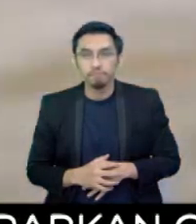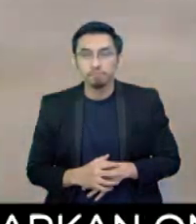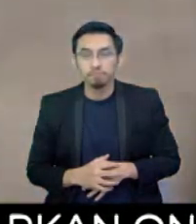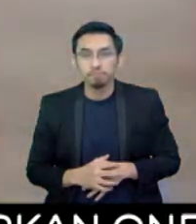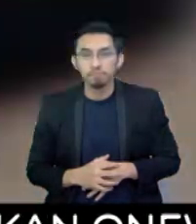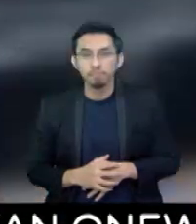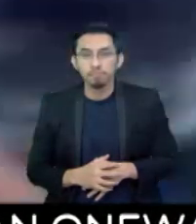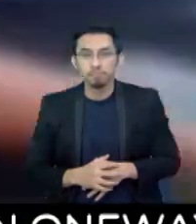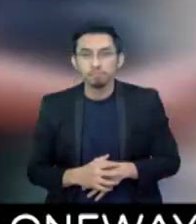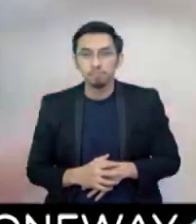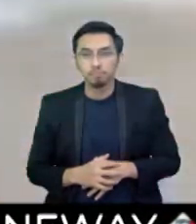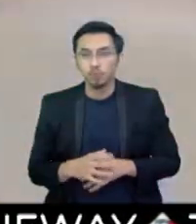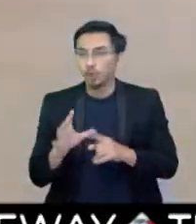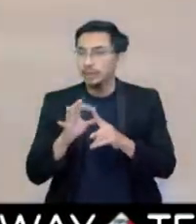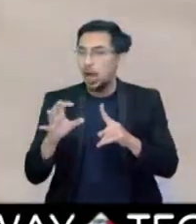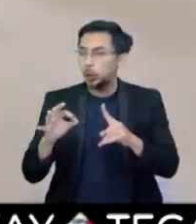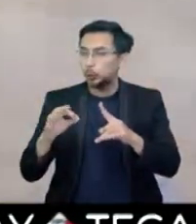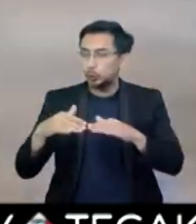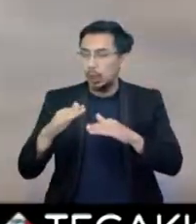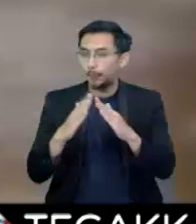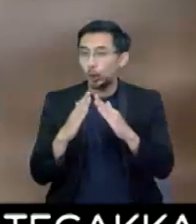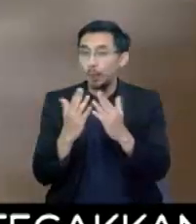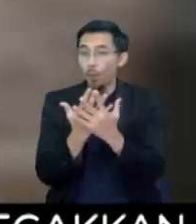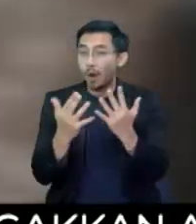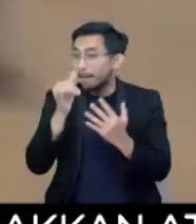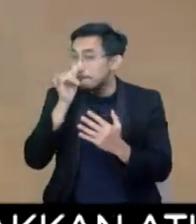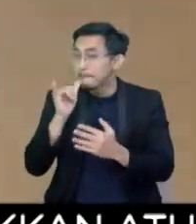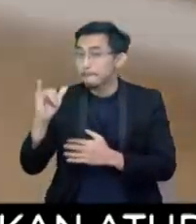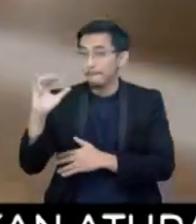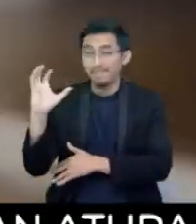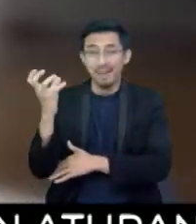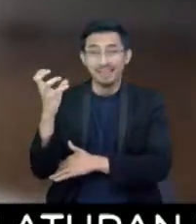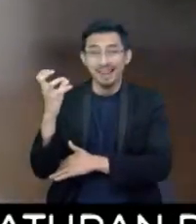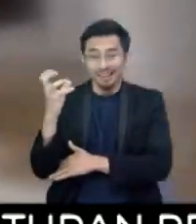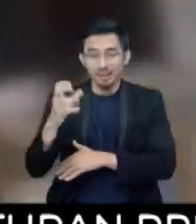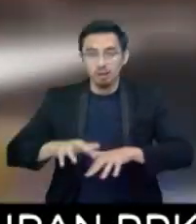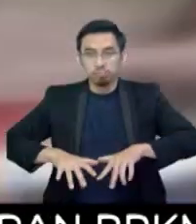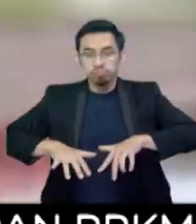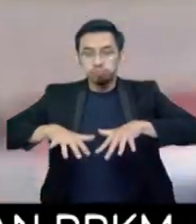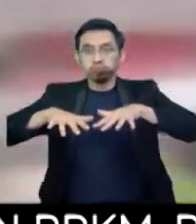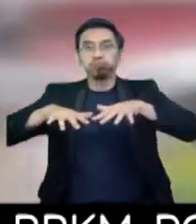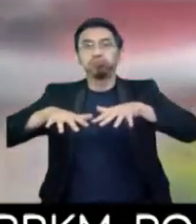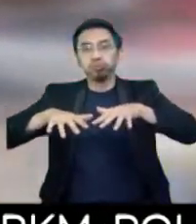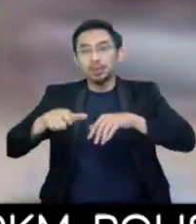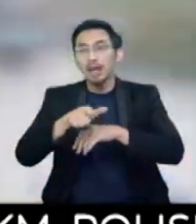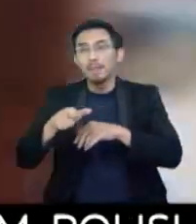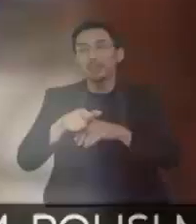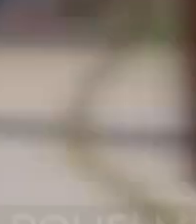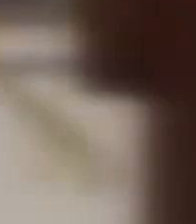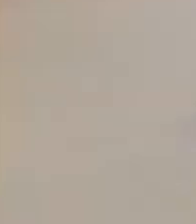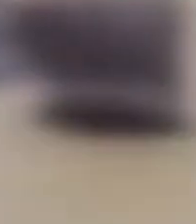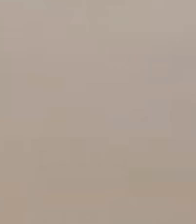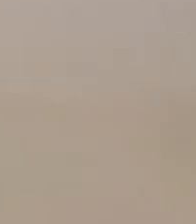Ratusan rumah warga di 2 kecamatan di Pandeglang, Banten terendam banjir. Salah satunya di Kecamatan Labuan, ketinggian banjir bertambah sejak